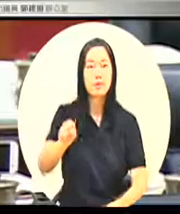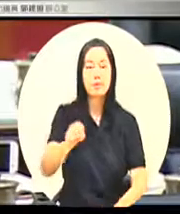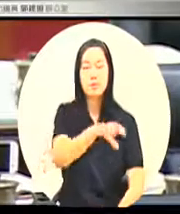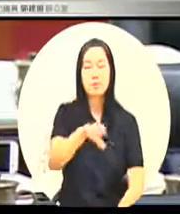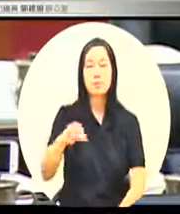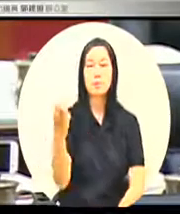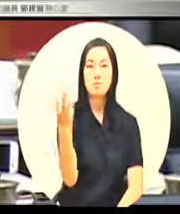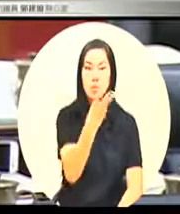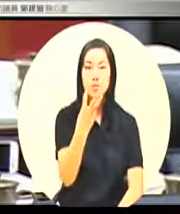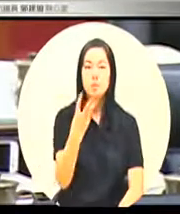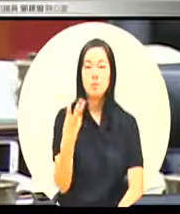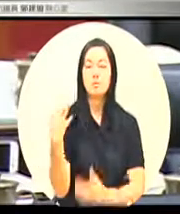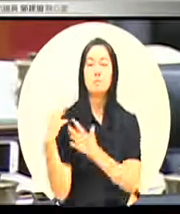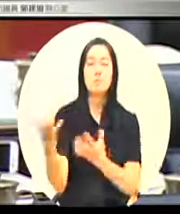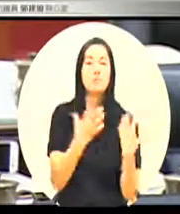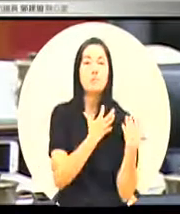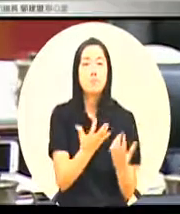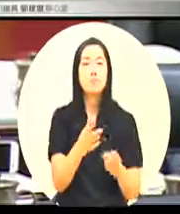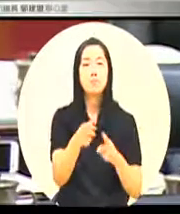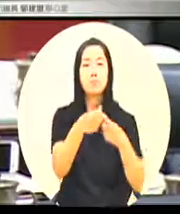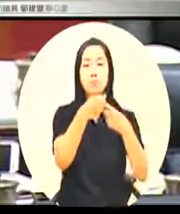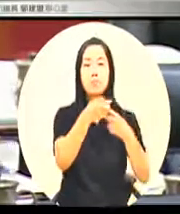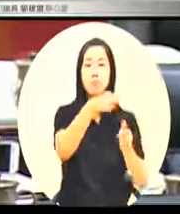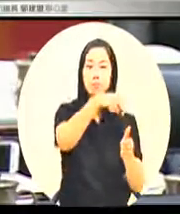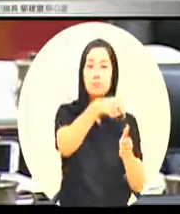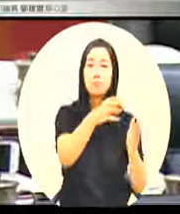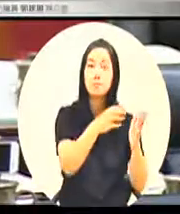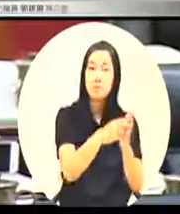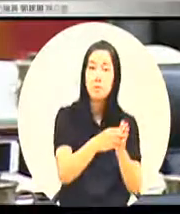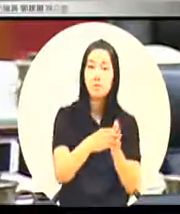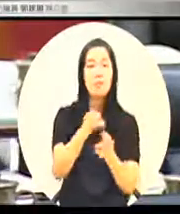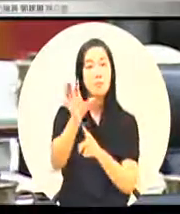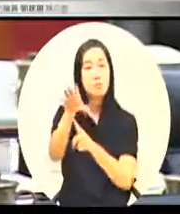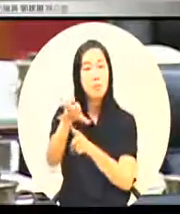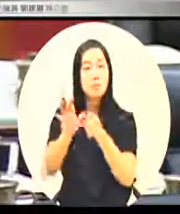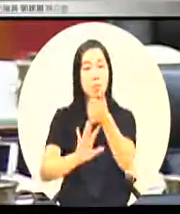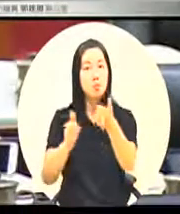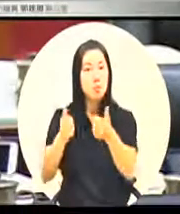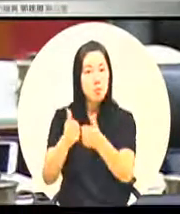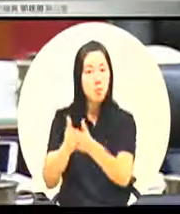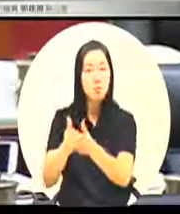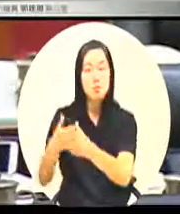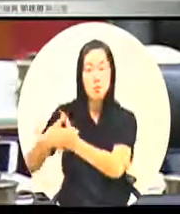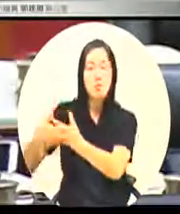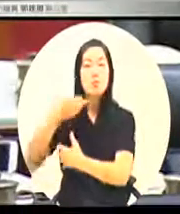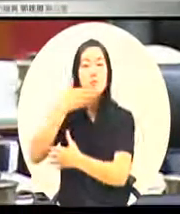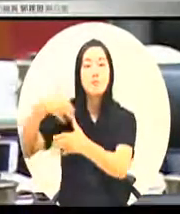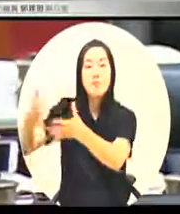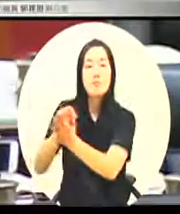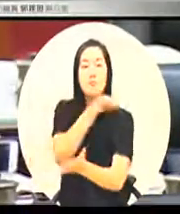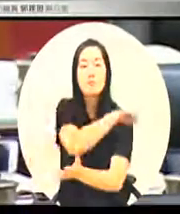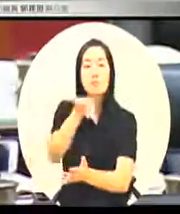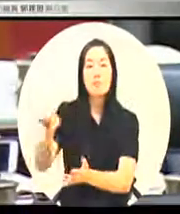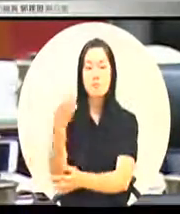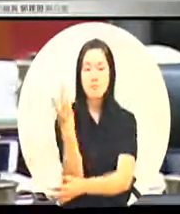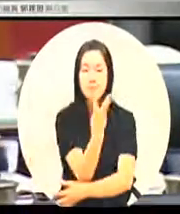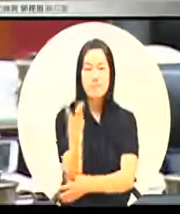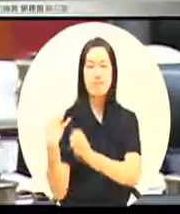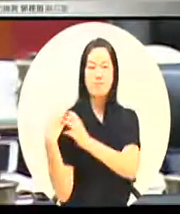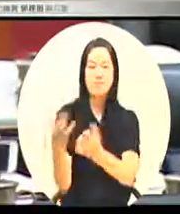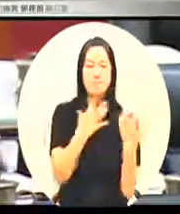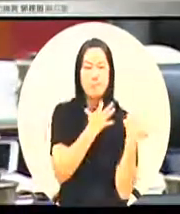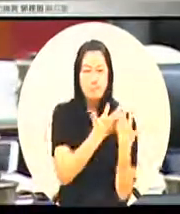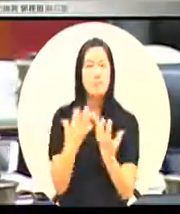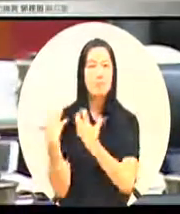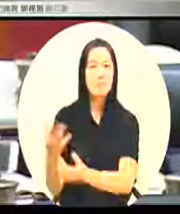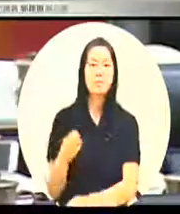去，教育部、农委会、卫福部，因为一家的东西，不管是成品、半成品，甚至加工品，不